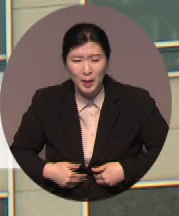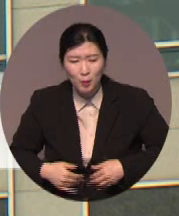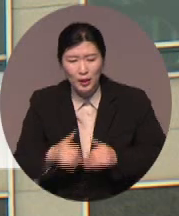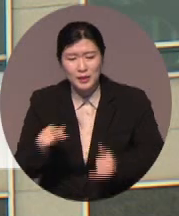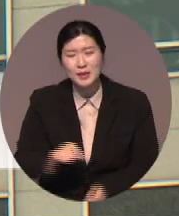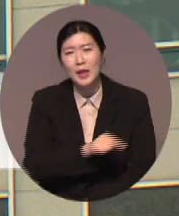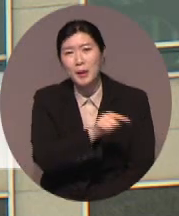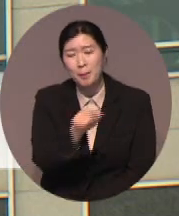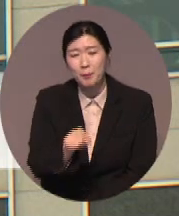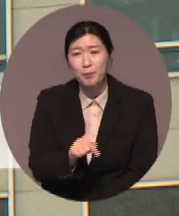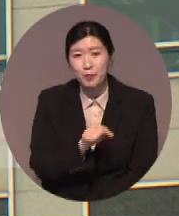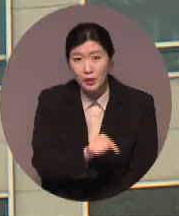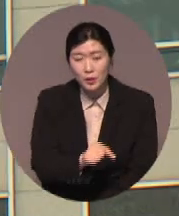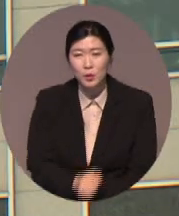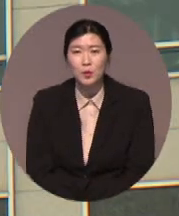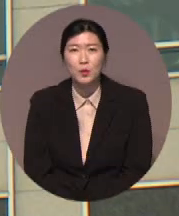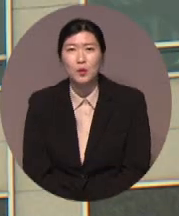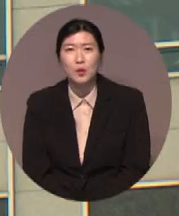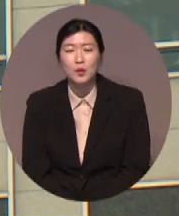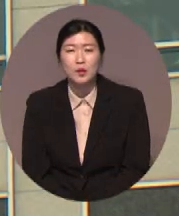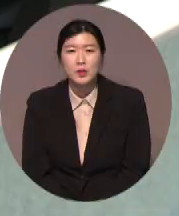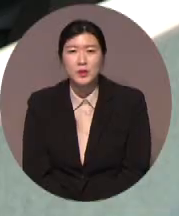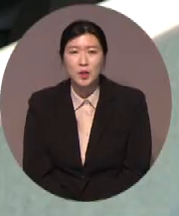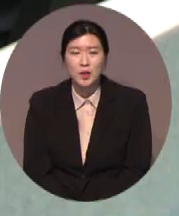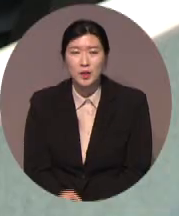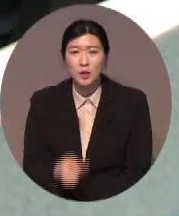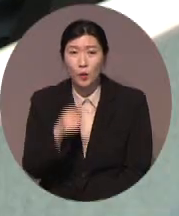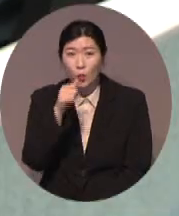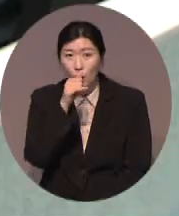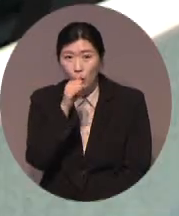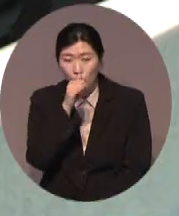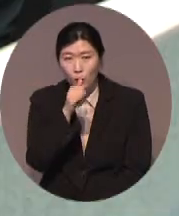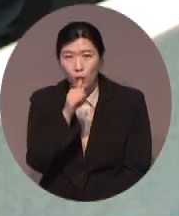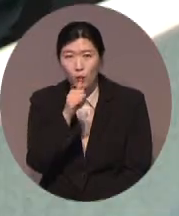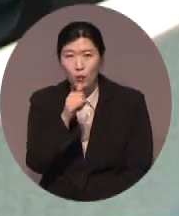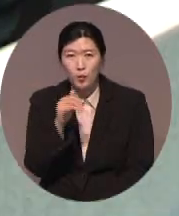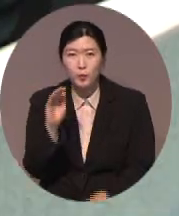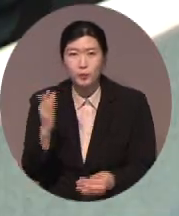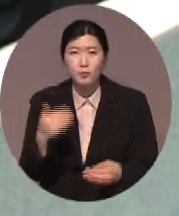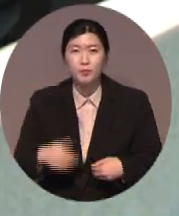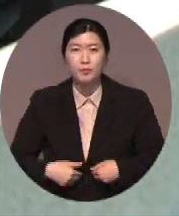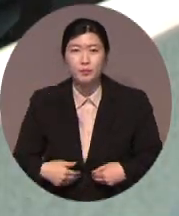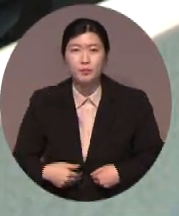임차인으로 주택도시 보증공사에서 피해 사실을 확인받으면 됩니다